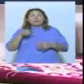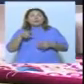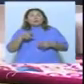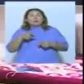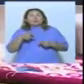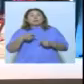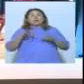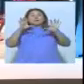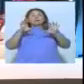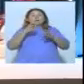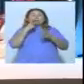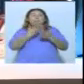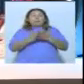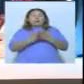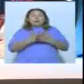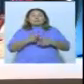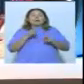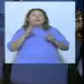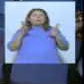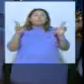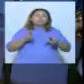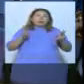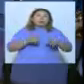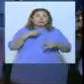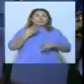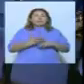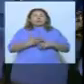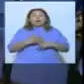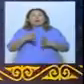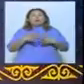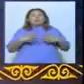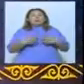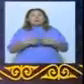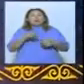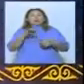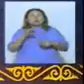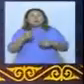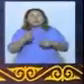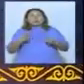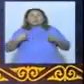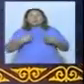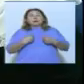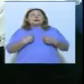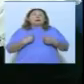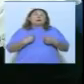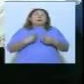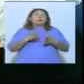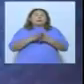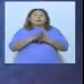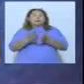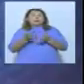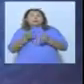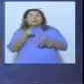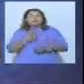сияқты дәстүрлерді шеберлікпен көрсетті. Кейін ұлттық дәстүрді ұлықтап, отбасы құндылығын дәріптеп жүрген бір топ түп қарағандық марапатталды.